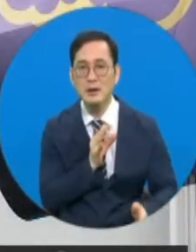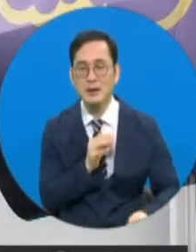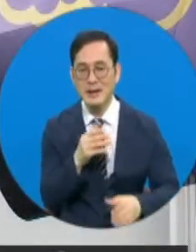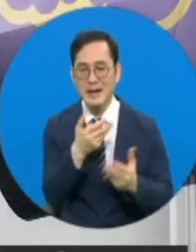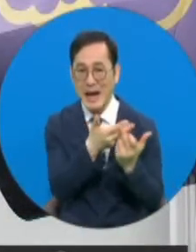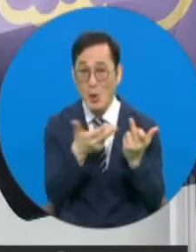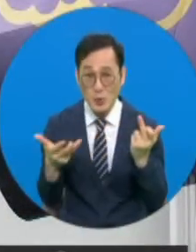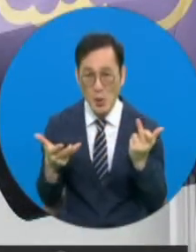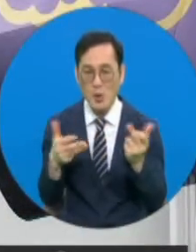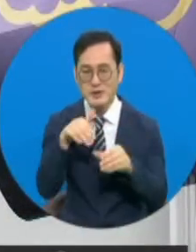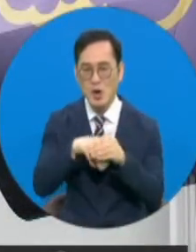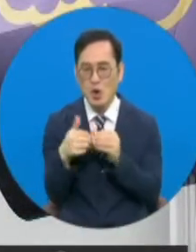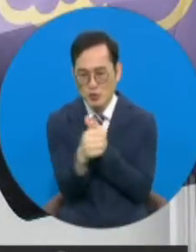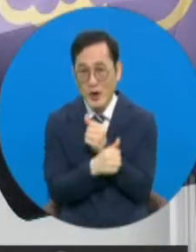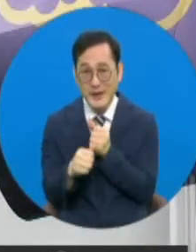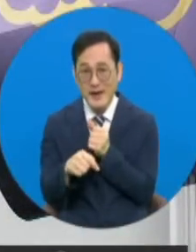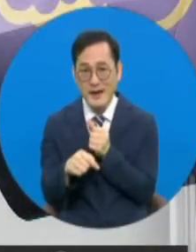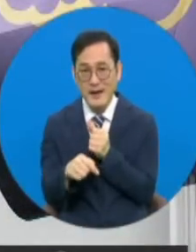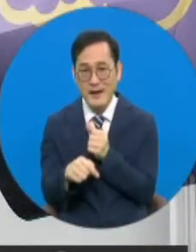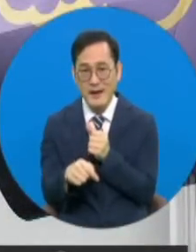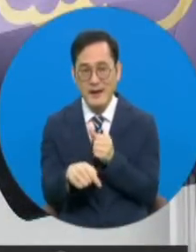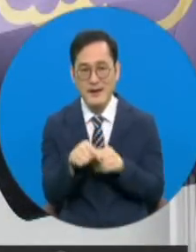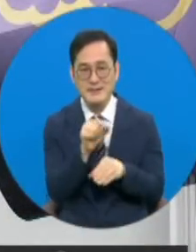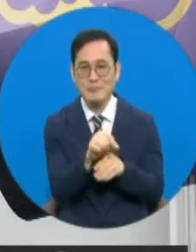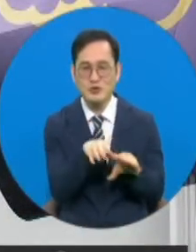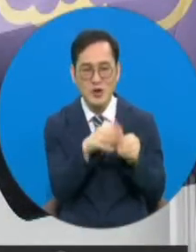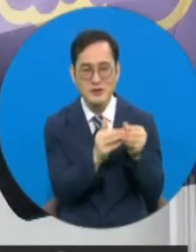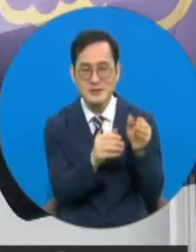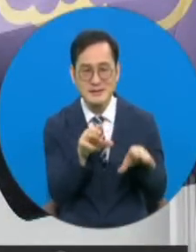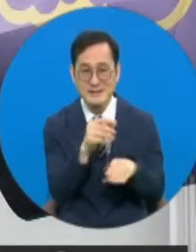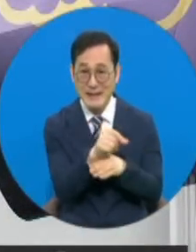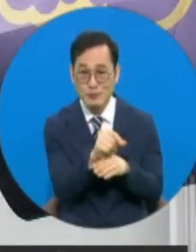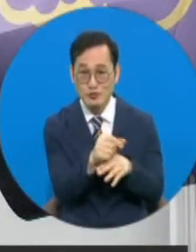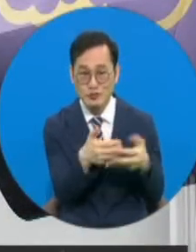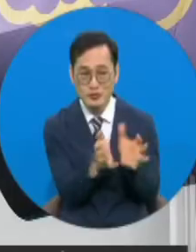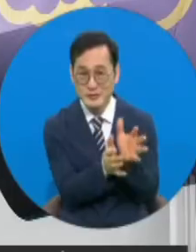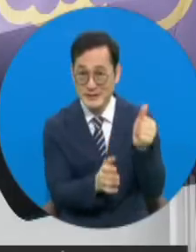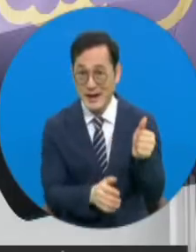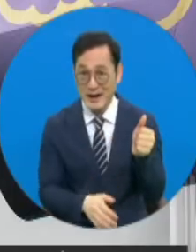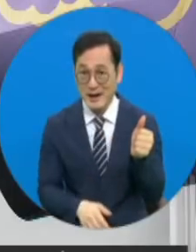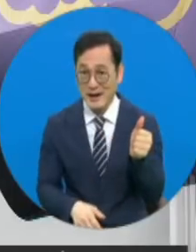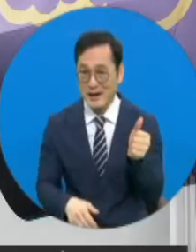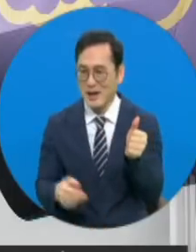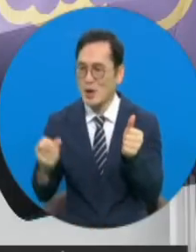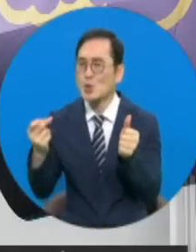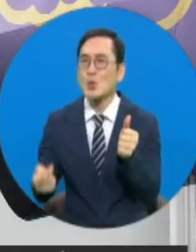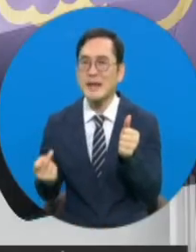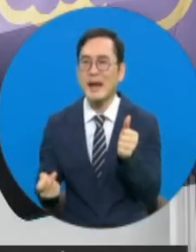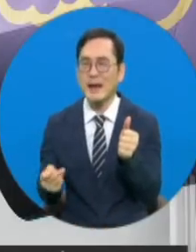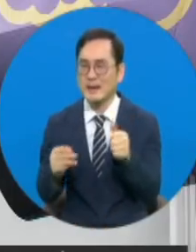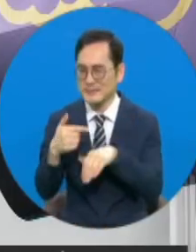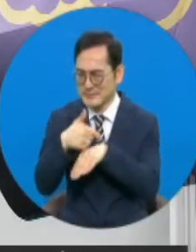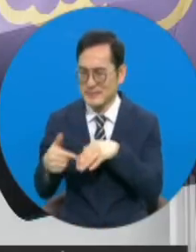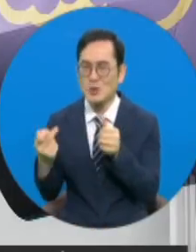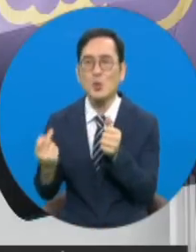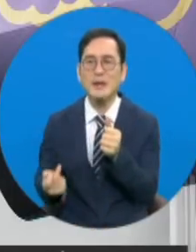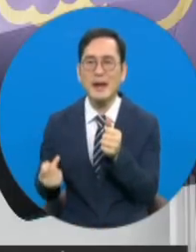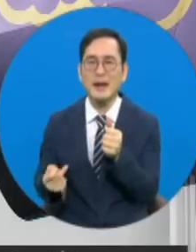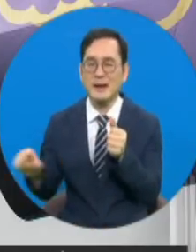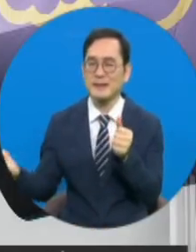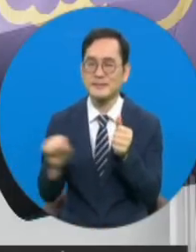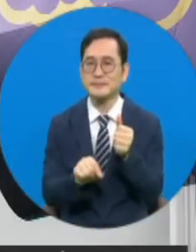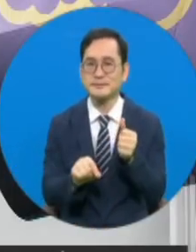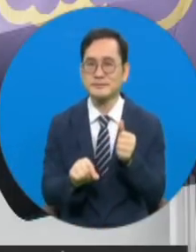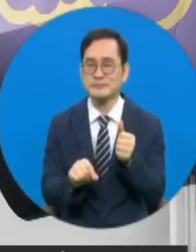강원선거니 사무처장의 친동생이 특혜 채용된 건 아니냐는 의혹이 이번에 나왔습니다 8급으로 채용됐는데 1년